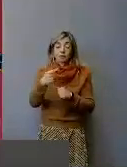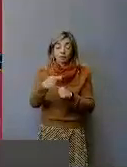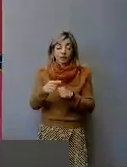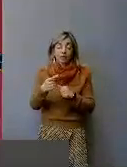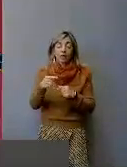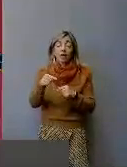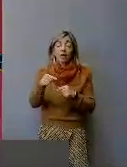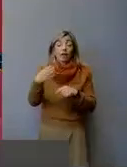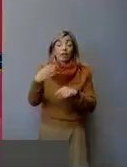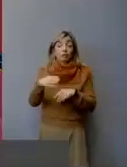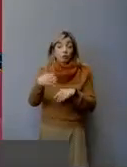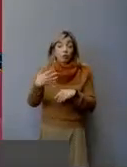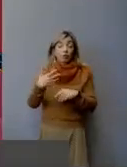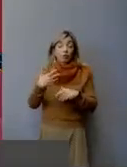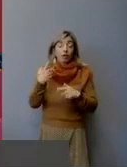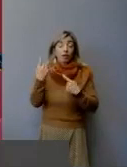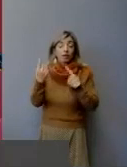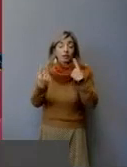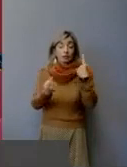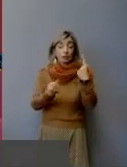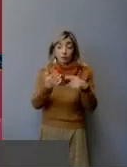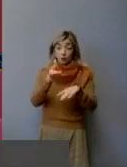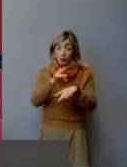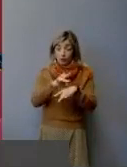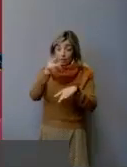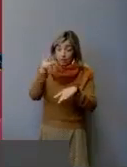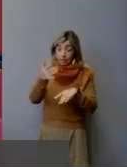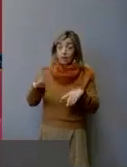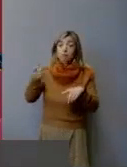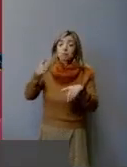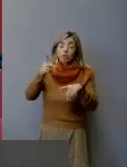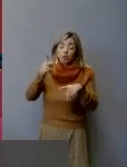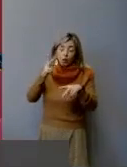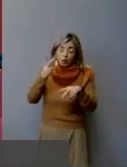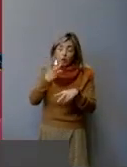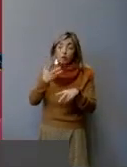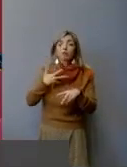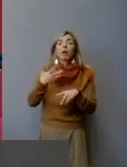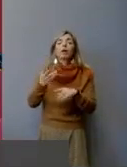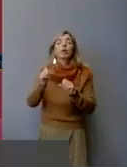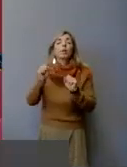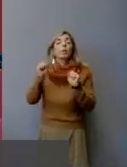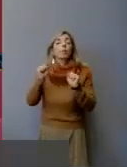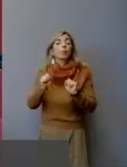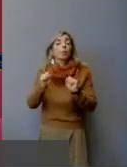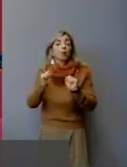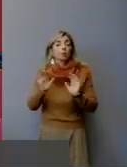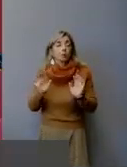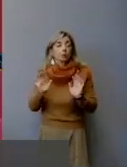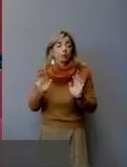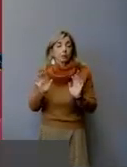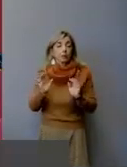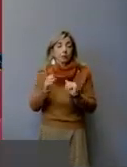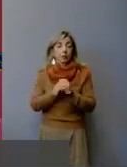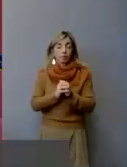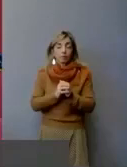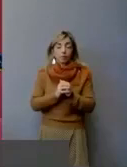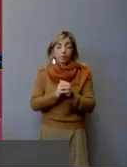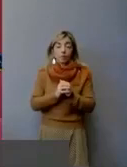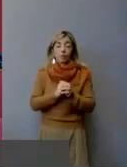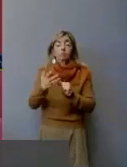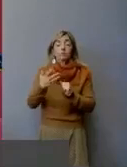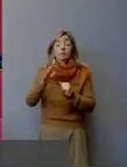genova ma anche un'opportunità opportunità che io voglio evidenziare in questa in questa interrogazione perché anche se in altre